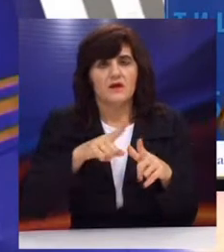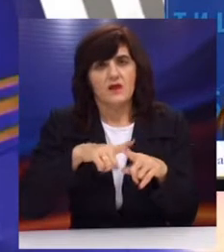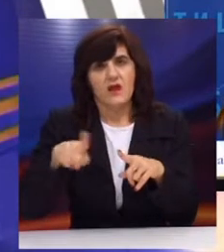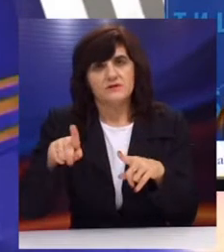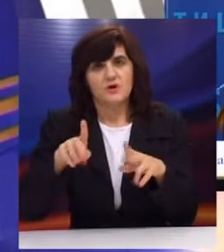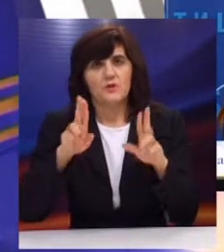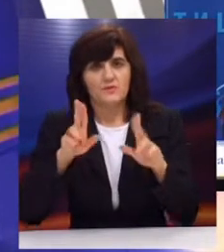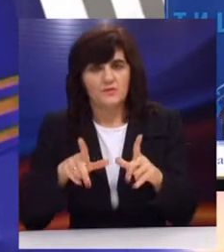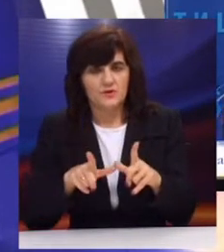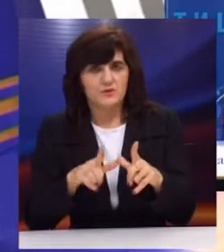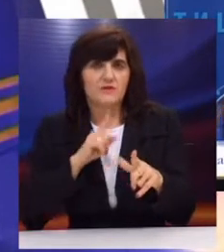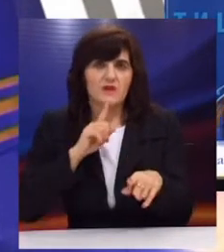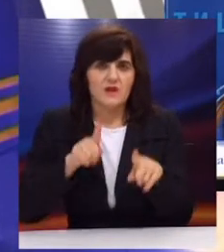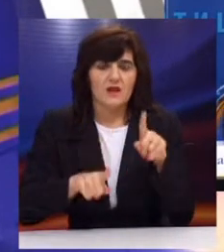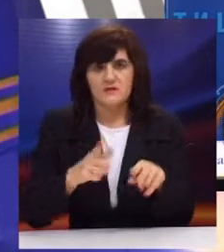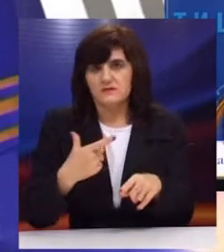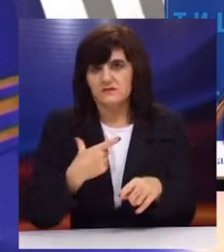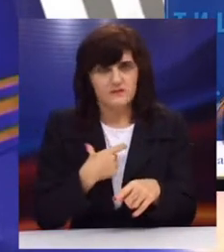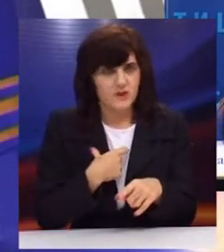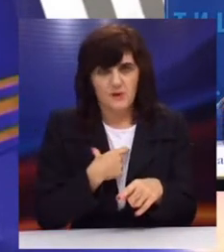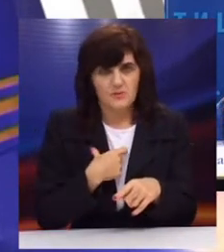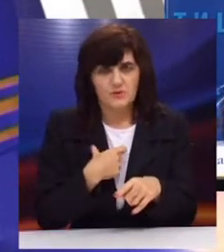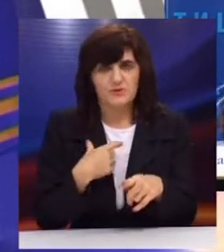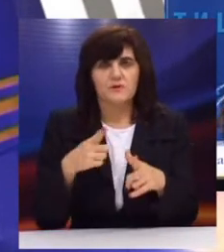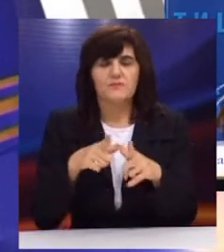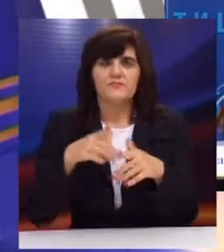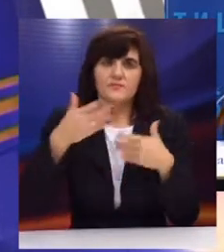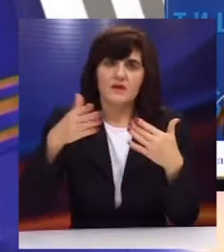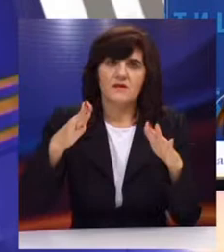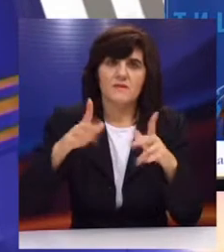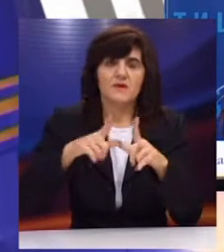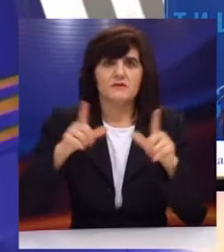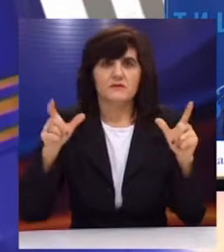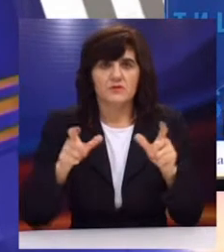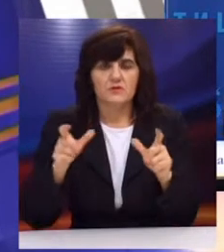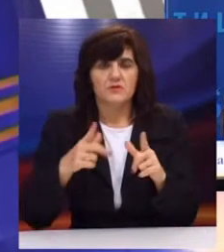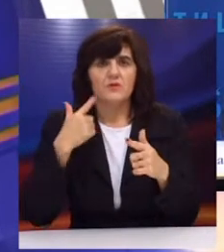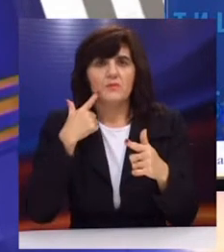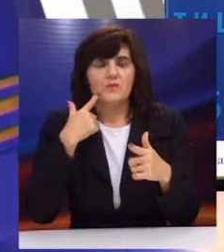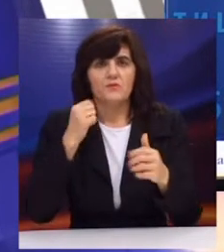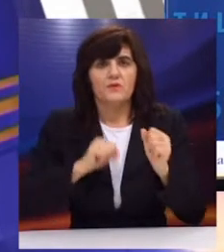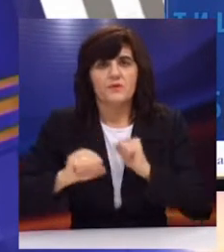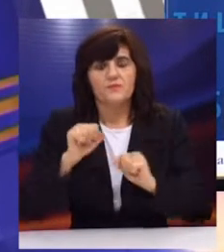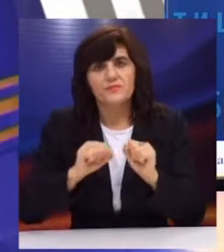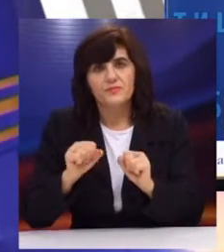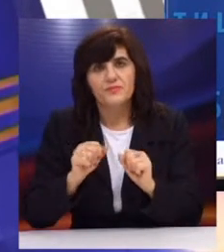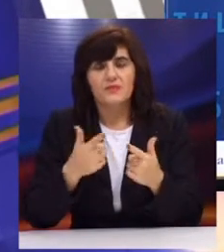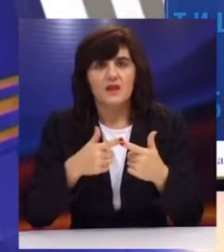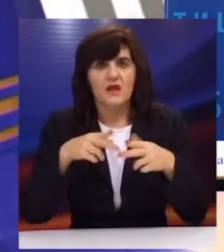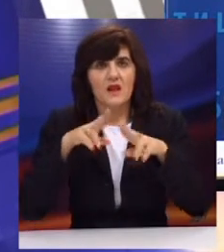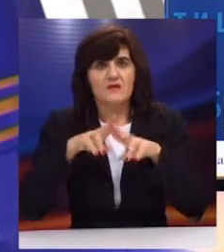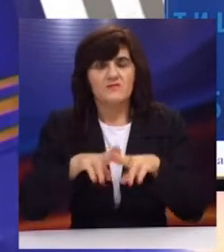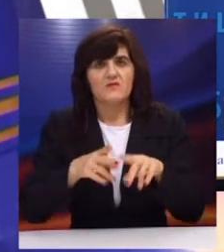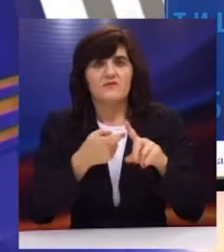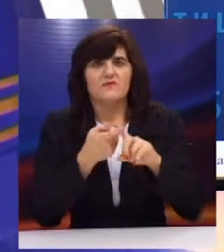možemo uticati. Na faktore spoljne sredine možemo pokušati da utičemo i da ih otklonimo. Ali za nastanak